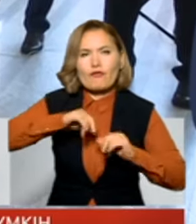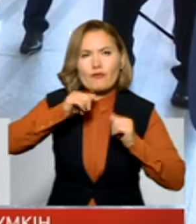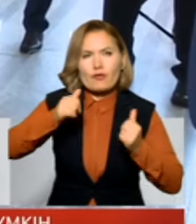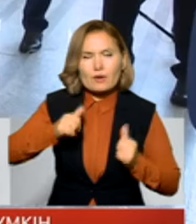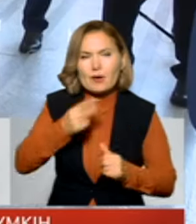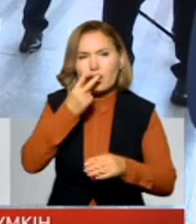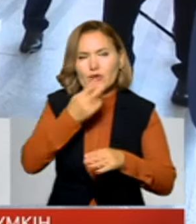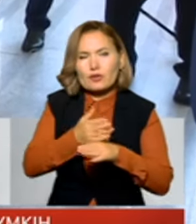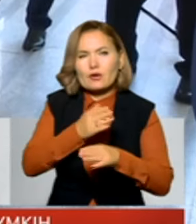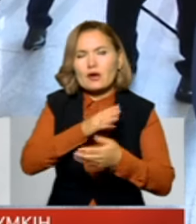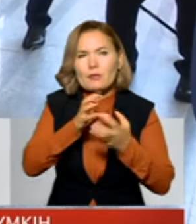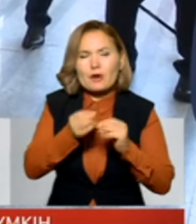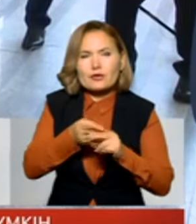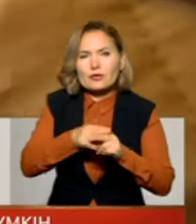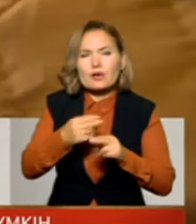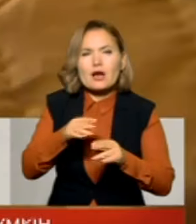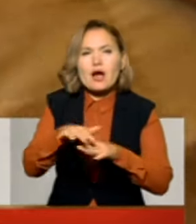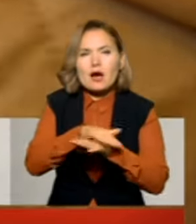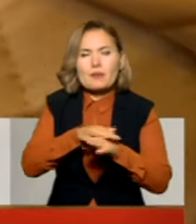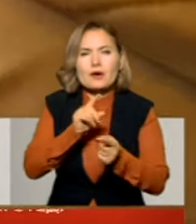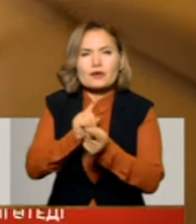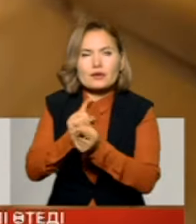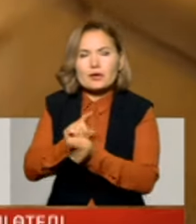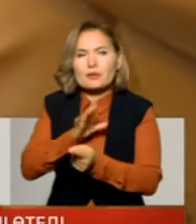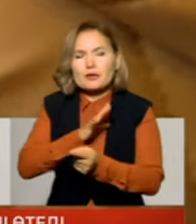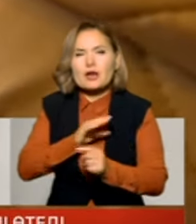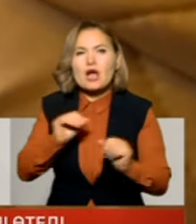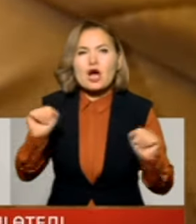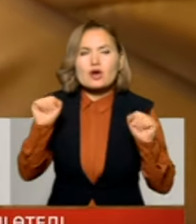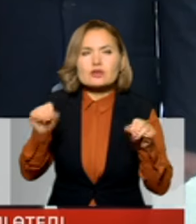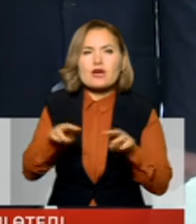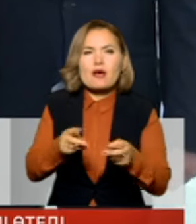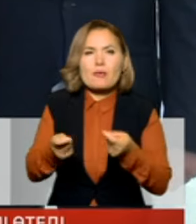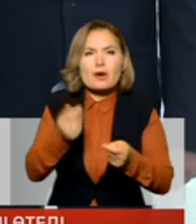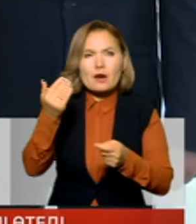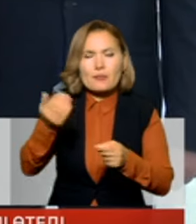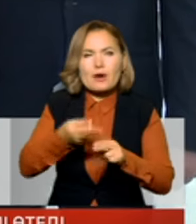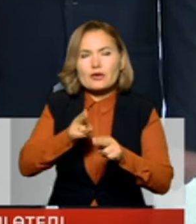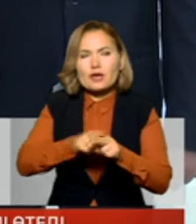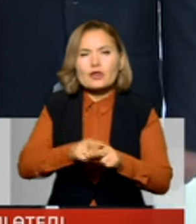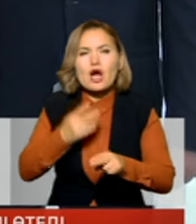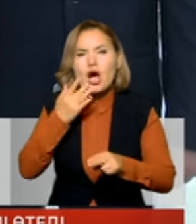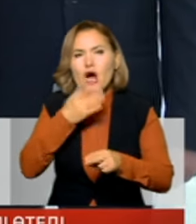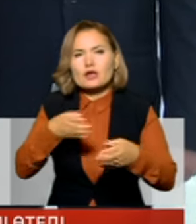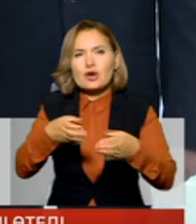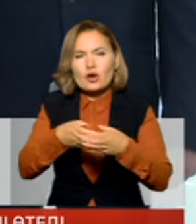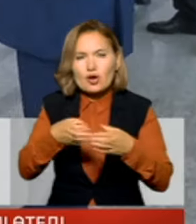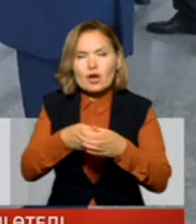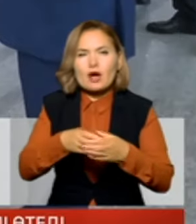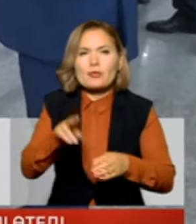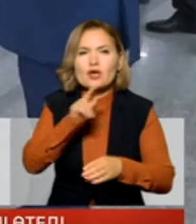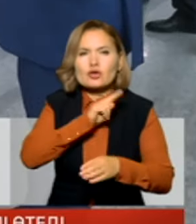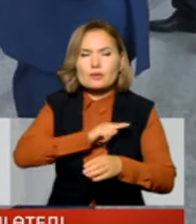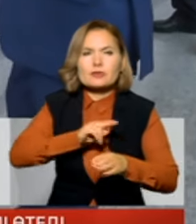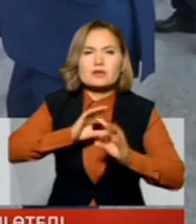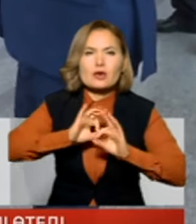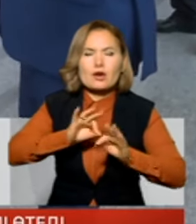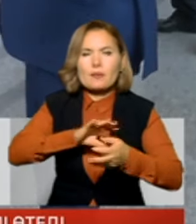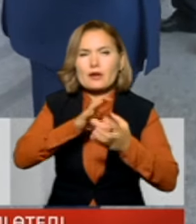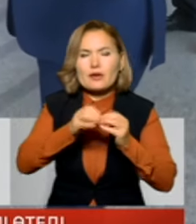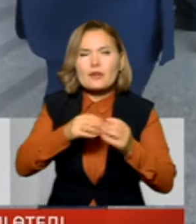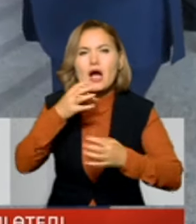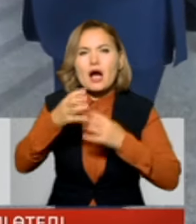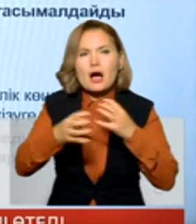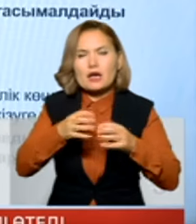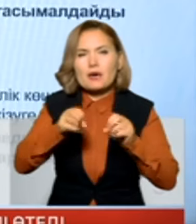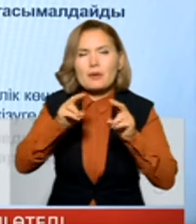шараға тартылған еріктілермен әңгімелесті. Туризм және спорт министрі Ермек Маржықпаев ұлттық құраманың әзірлігі жөнінде баяндады. Осы уақытқа дейін